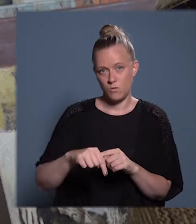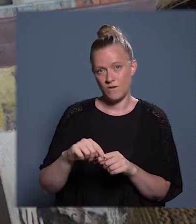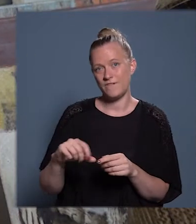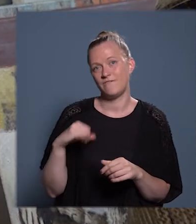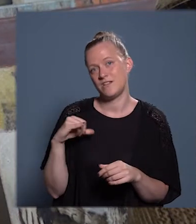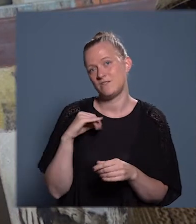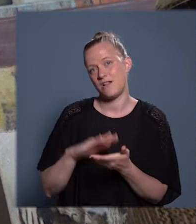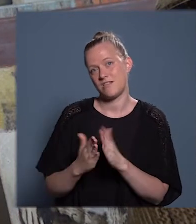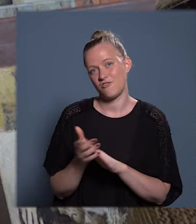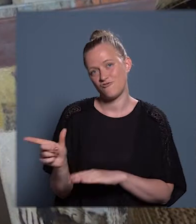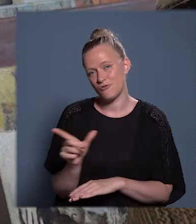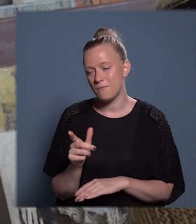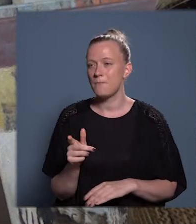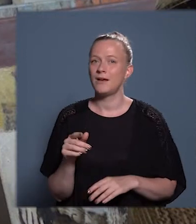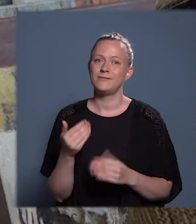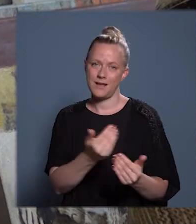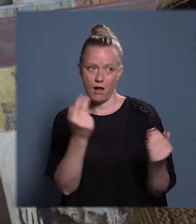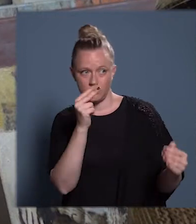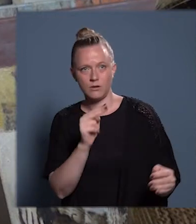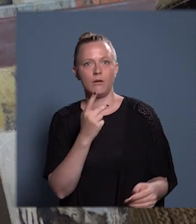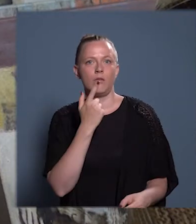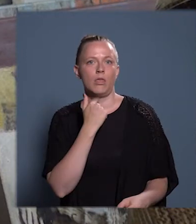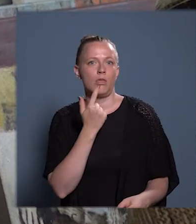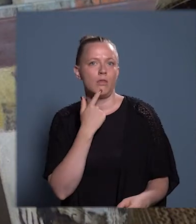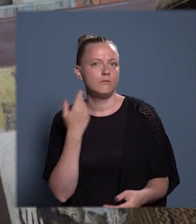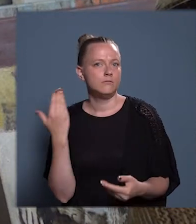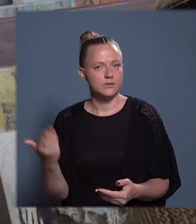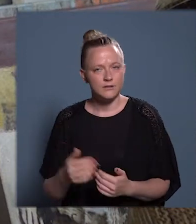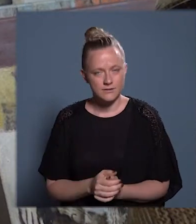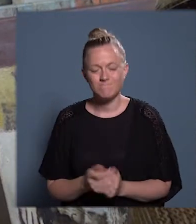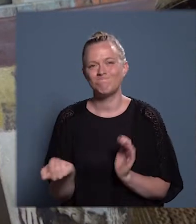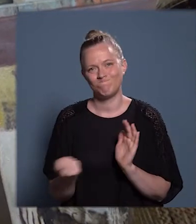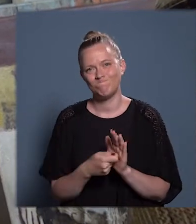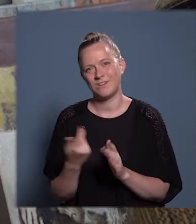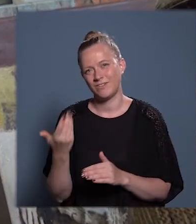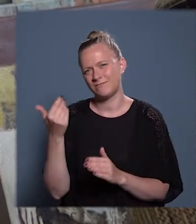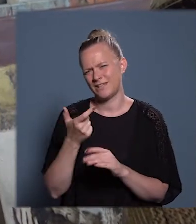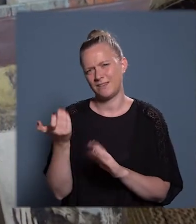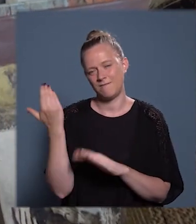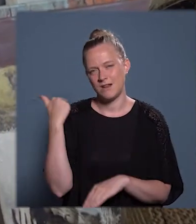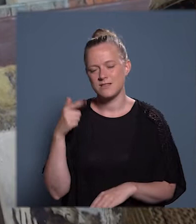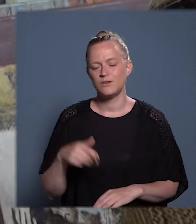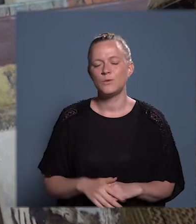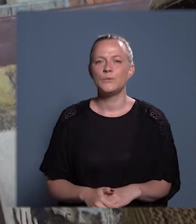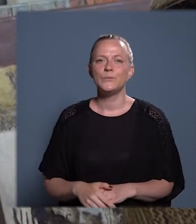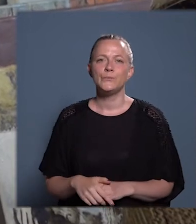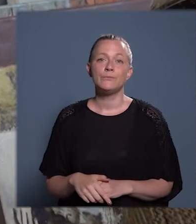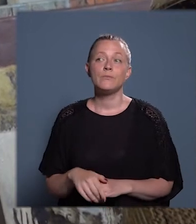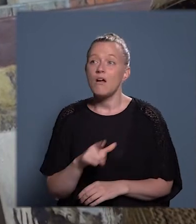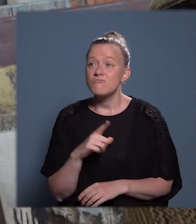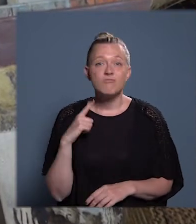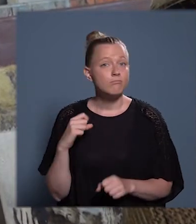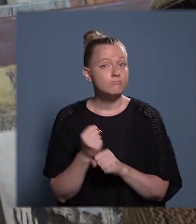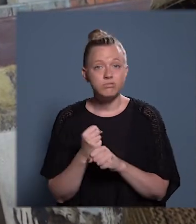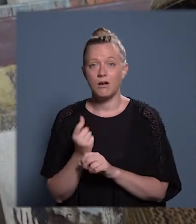házaspár kiállításon, és annyira megtetszett nekik, hogy megvették 2 évvel ezelőtt. Az csak barna volt